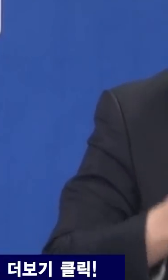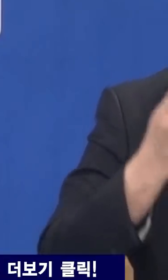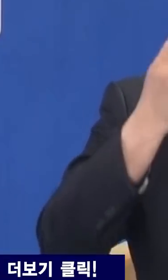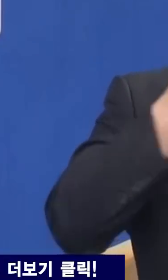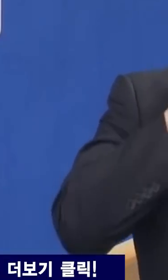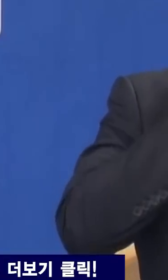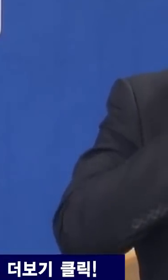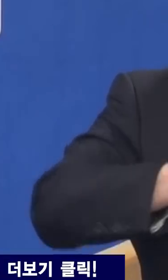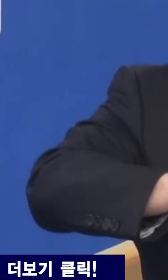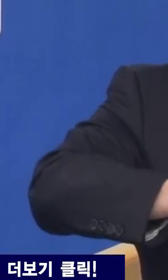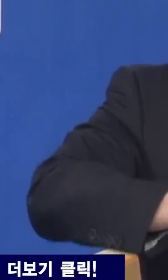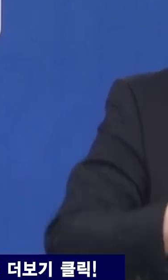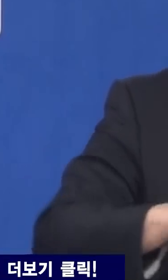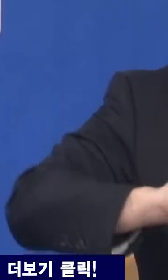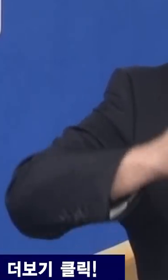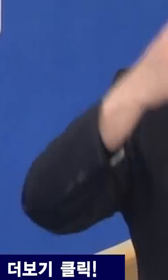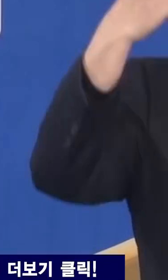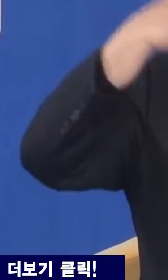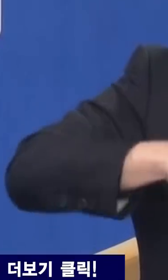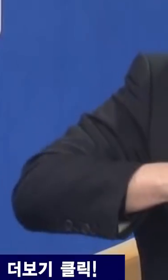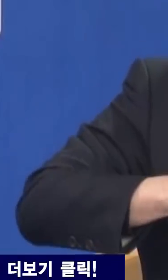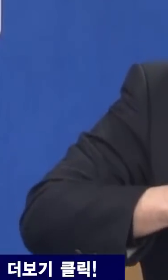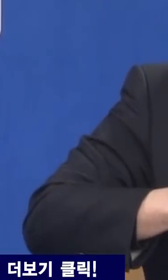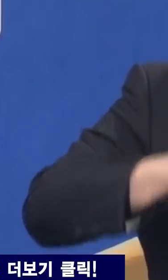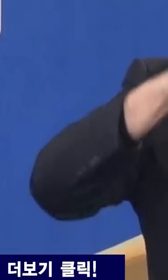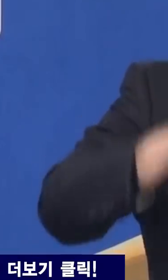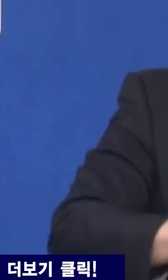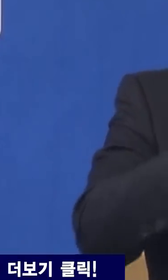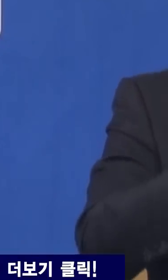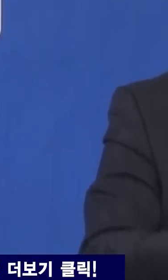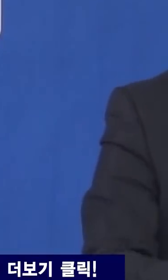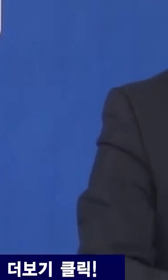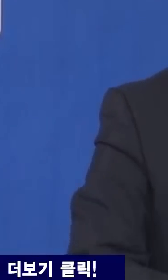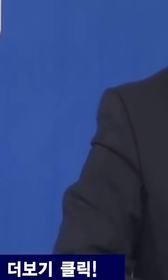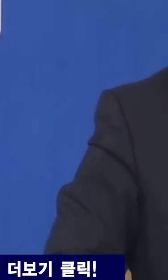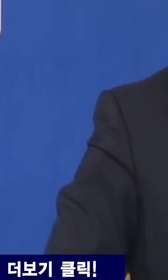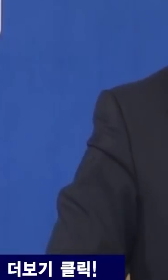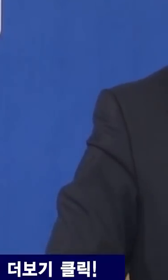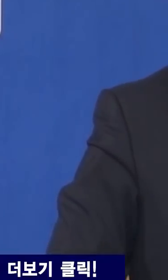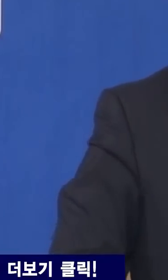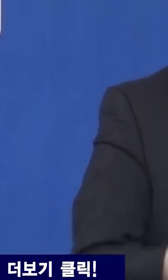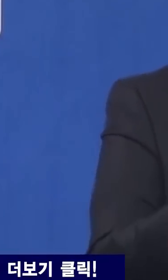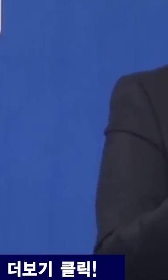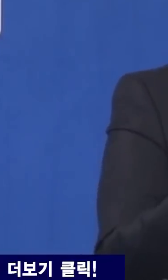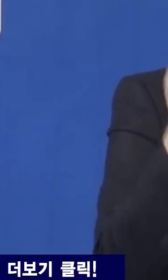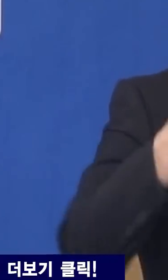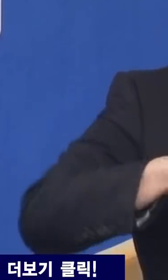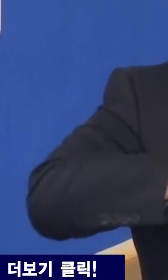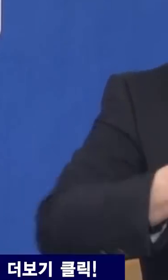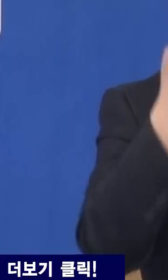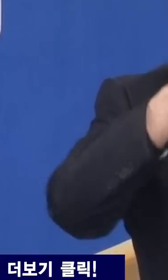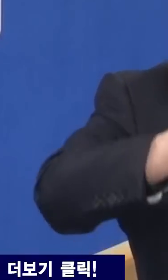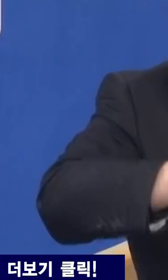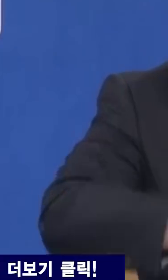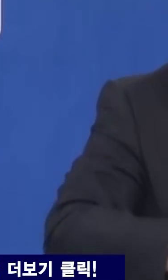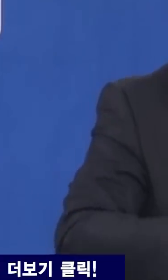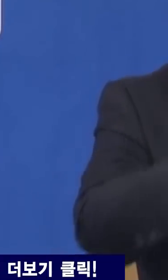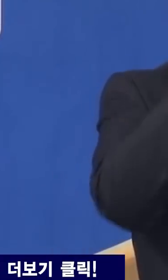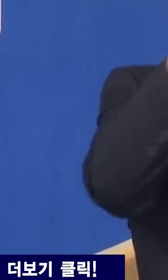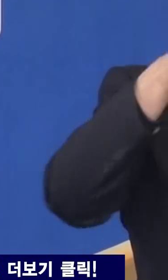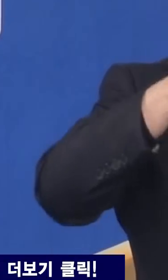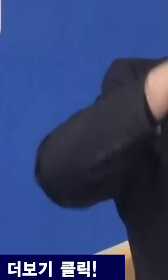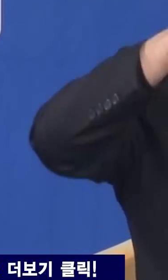주장으로 억지 누명 씌우기를 재차 시도했습니다. 작년 국정감사에서